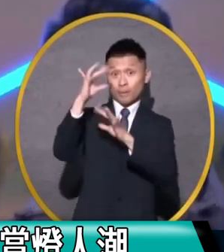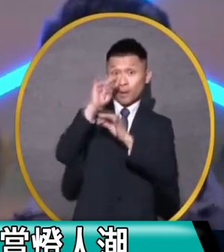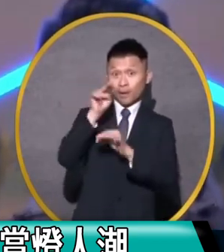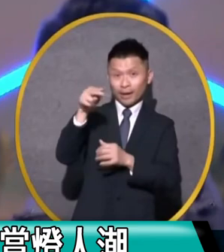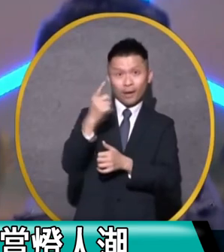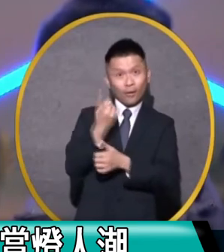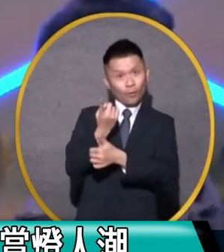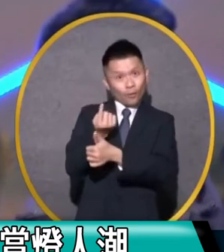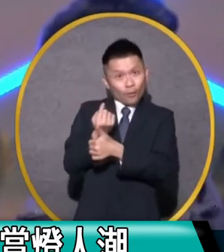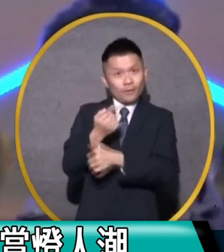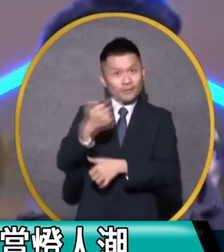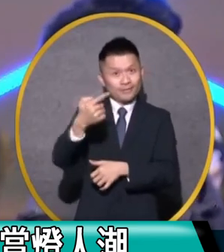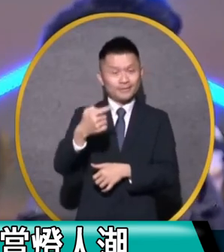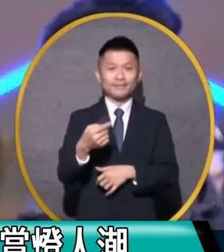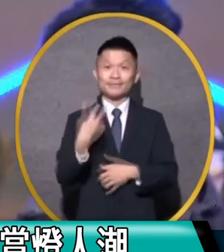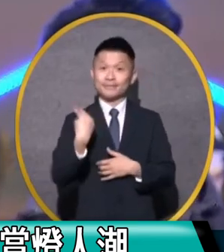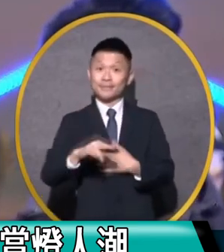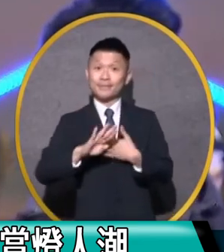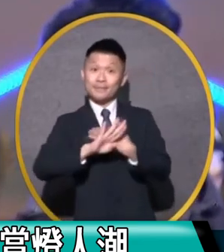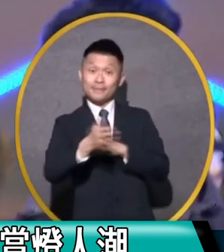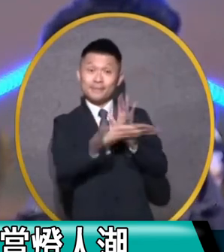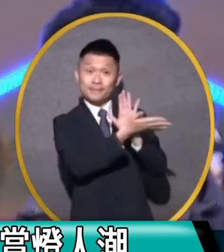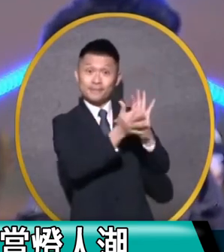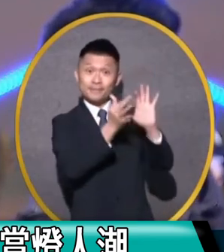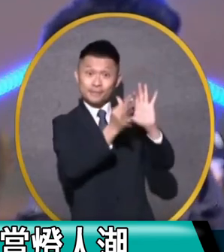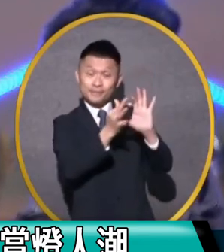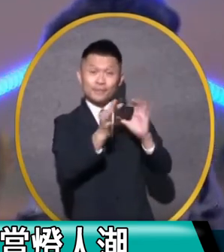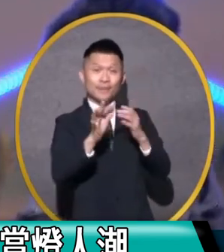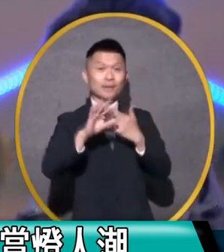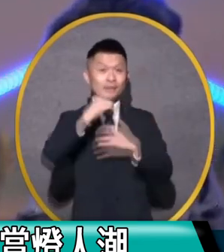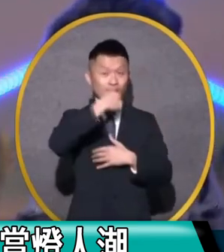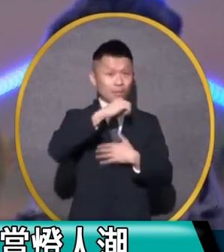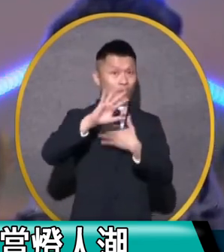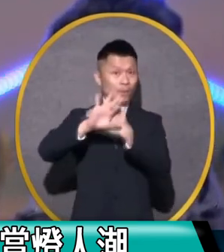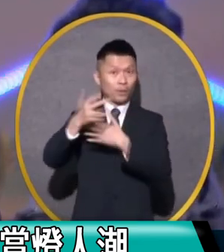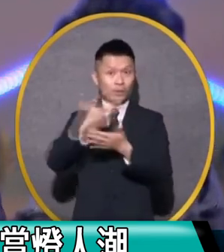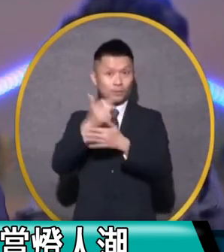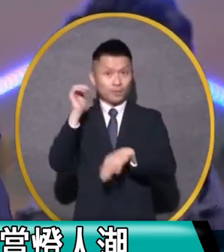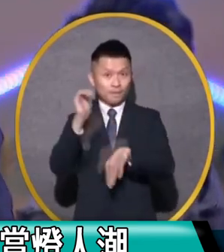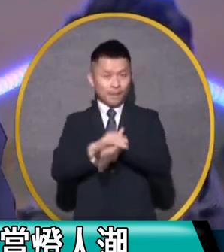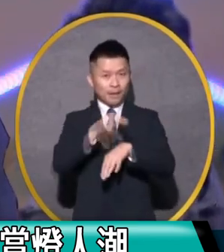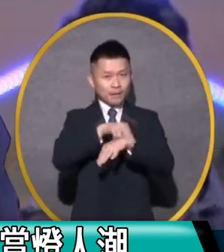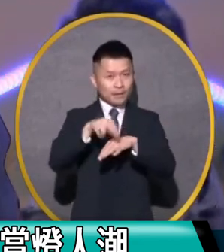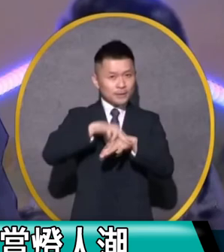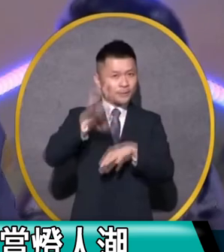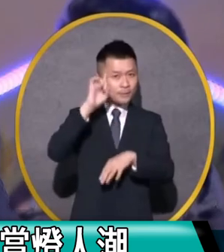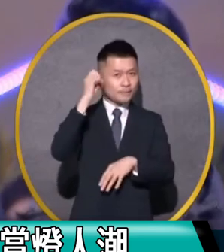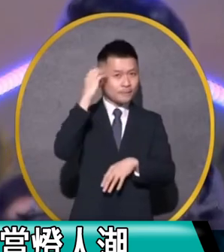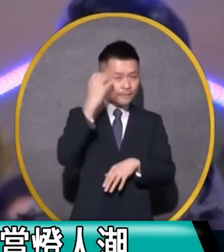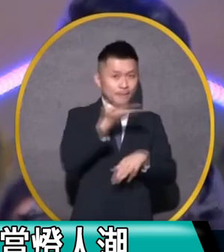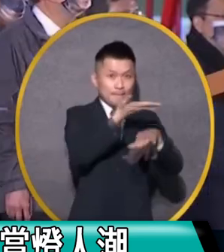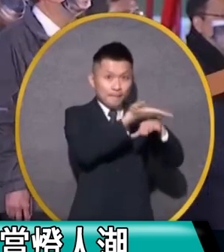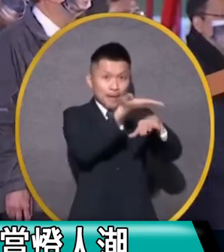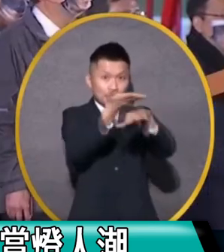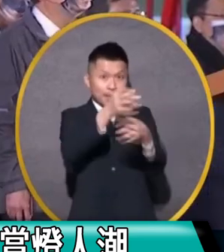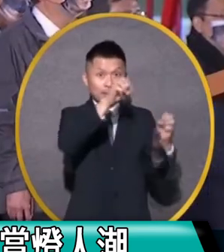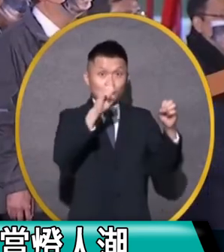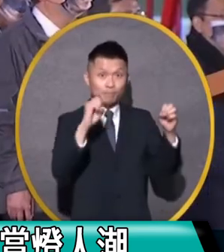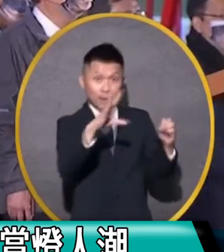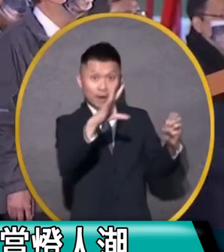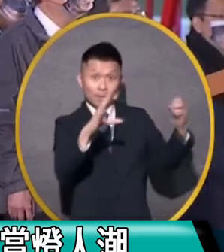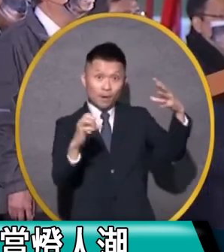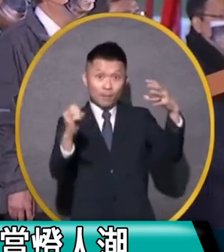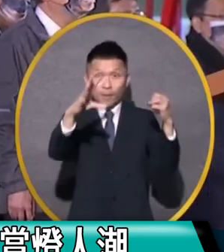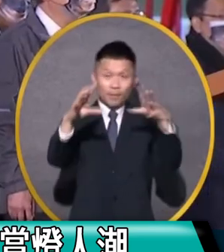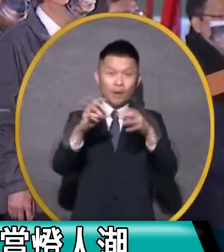区也有许多来自国内外的艺术家展现巧思，带来许多的精彩的创作。 大